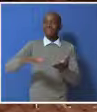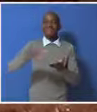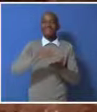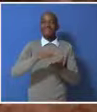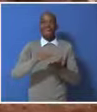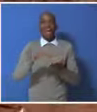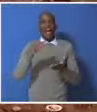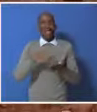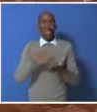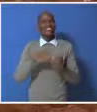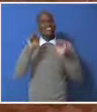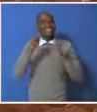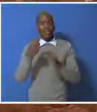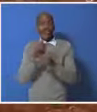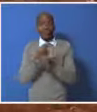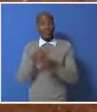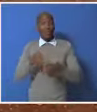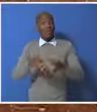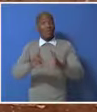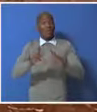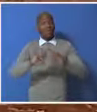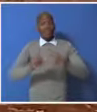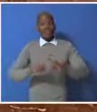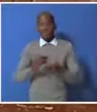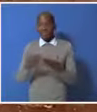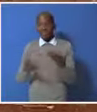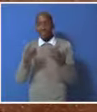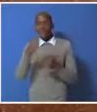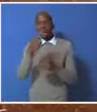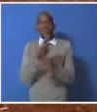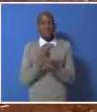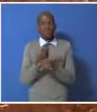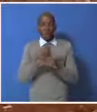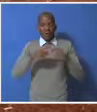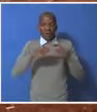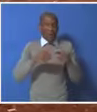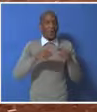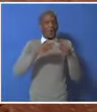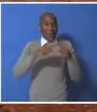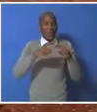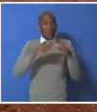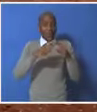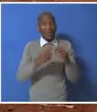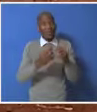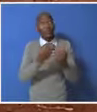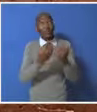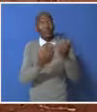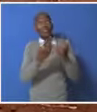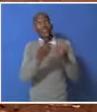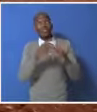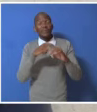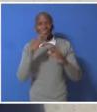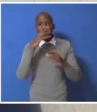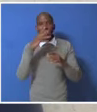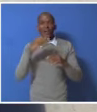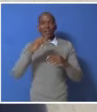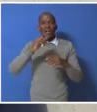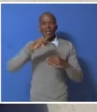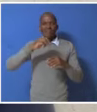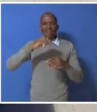dirisa ditselana dingwe tse di ka kgotelang kana gongwe go dirisa dikgong kana kgotetso nngwe yala e e